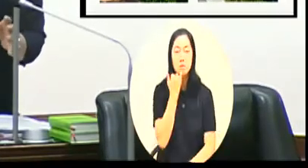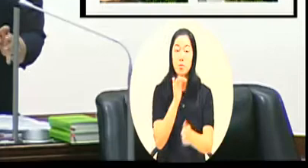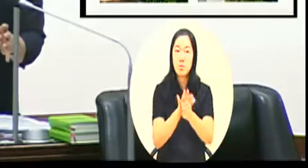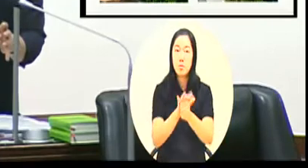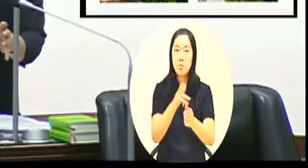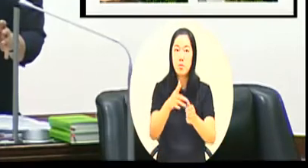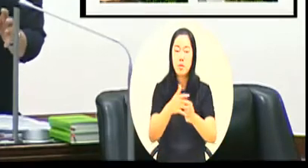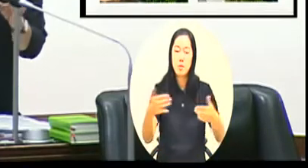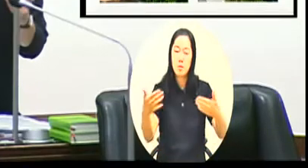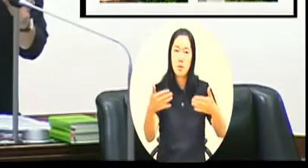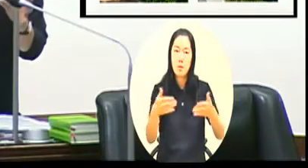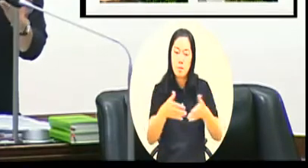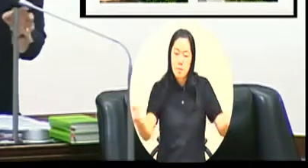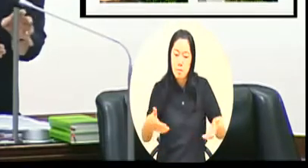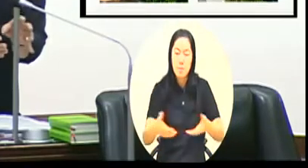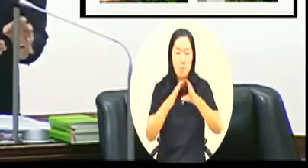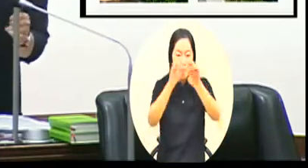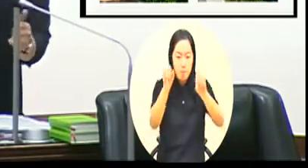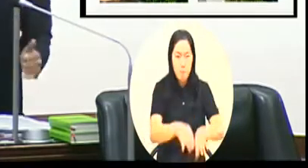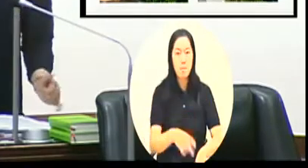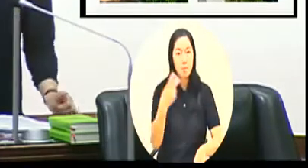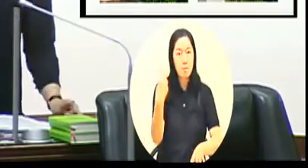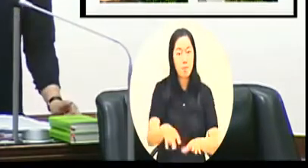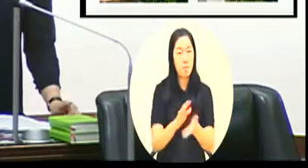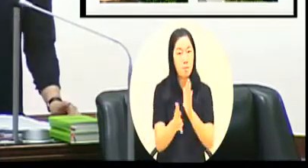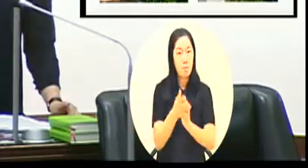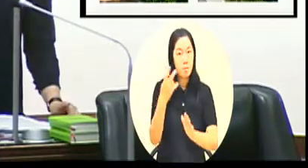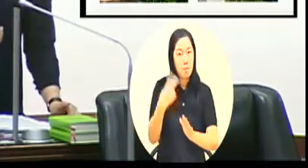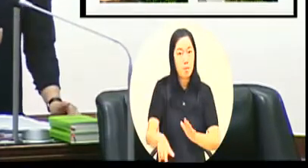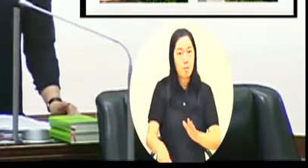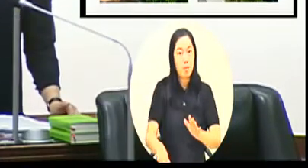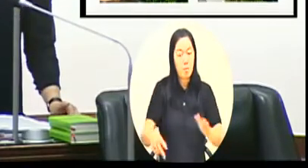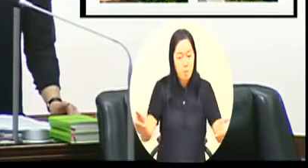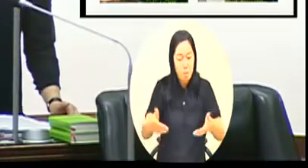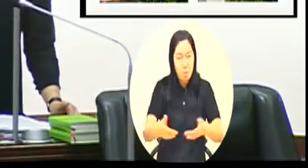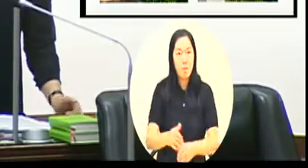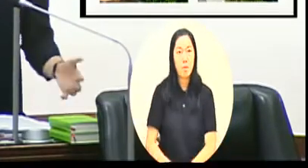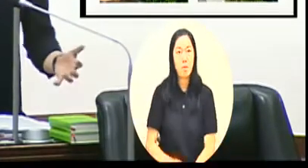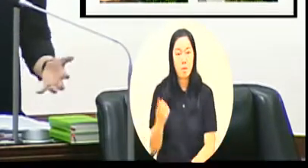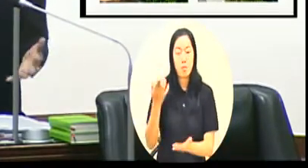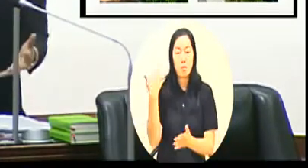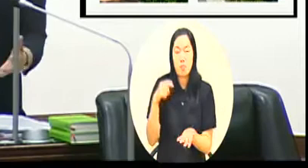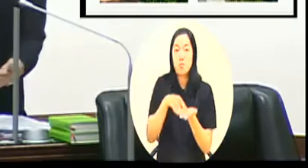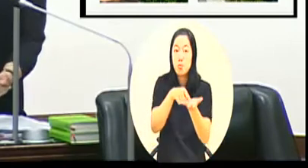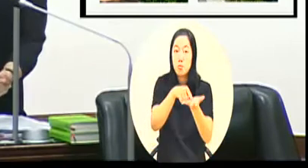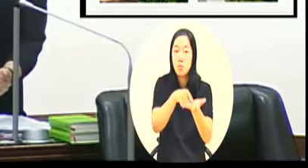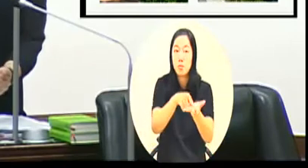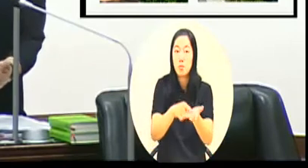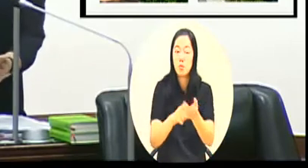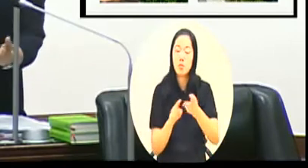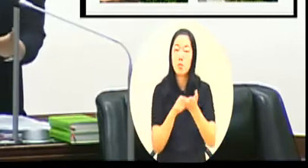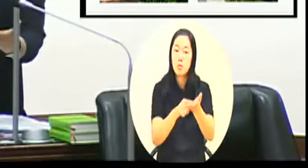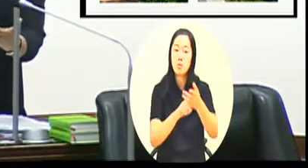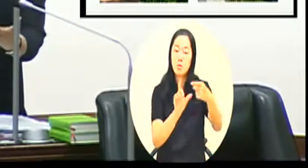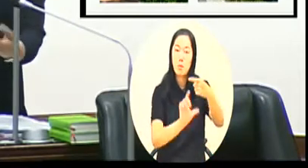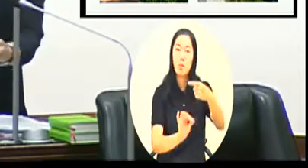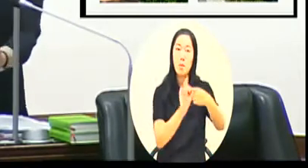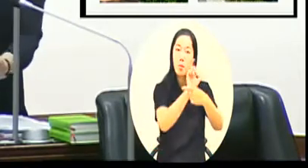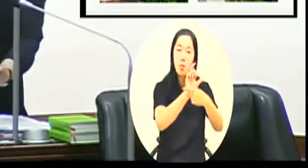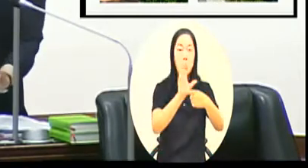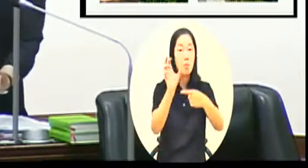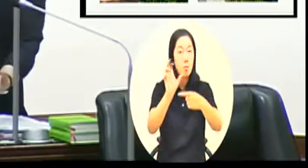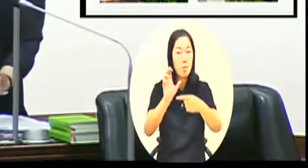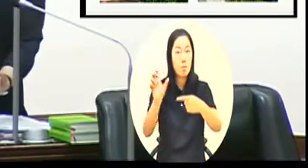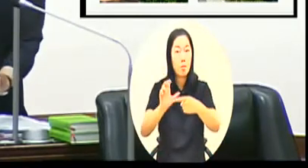掉重建，那这样的，因为他们早期就申请60%到80%的一个建蔽率，那现在如果他打掉重建的话，可能剩下